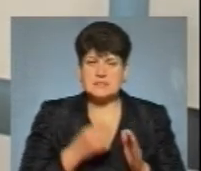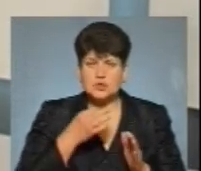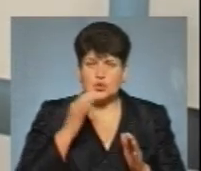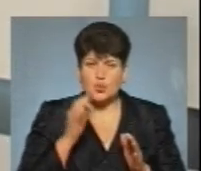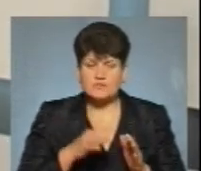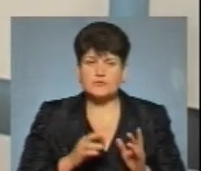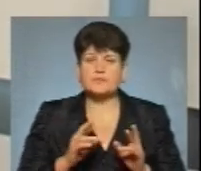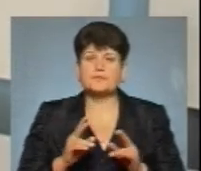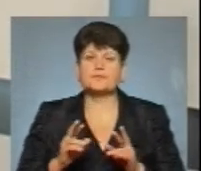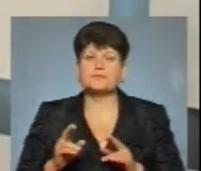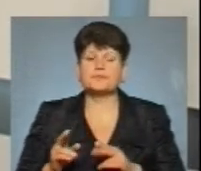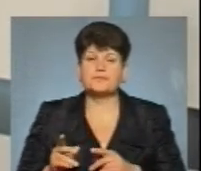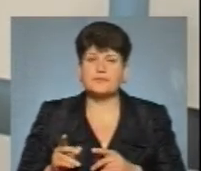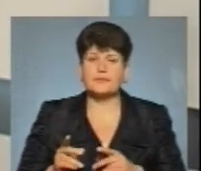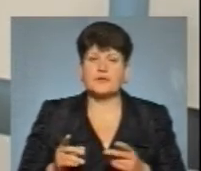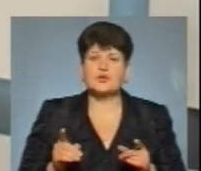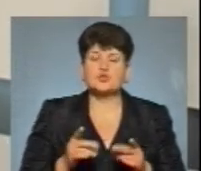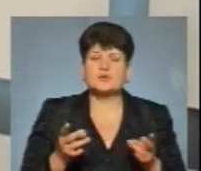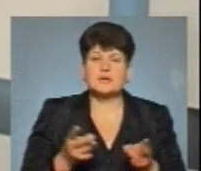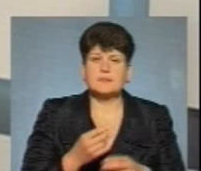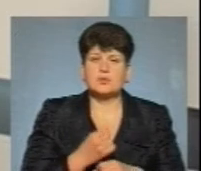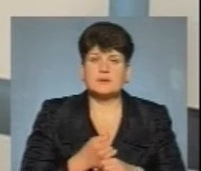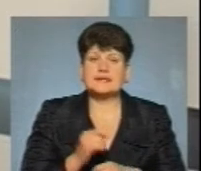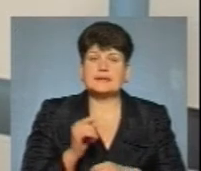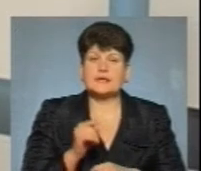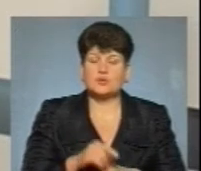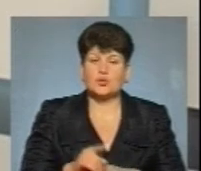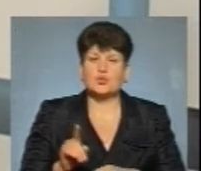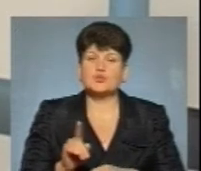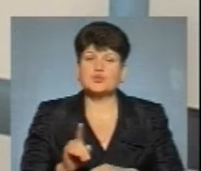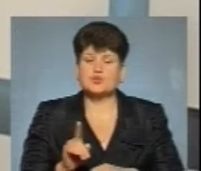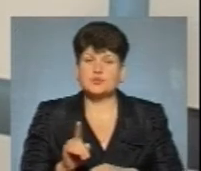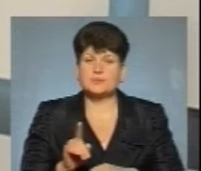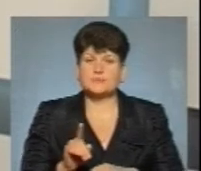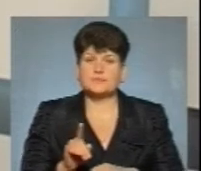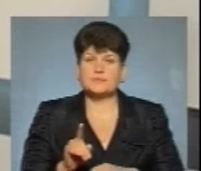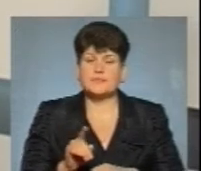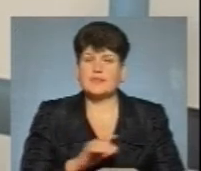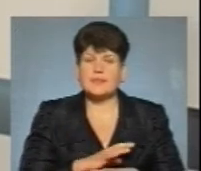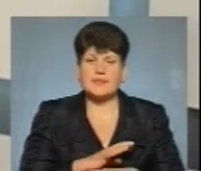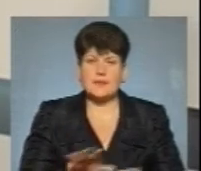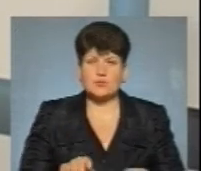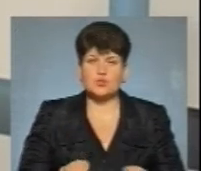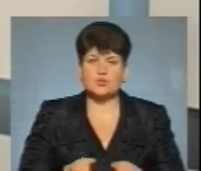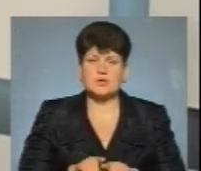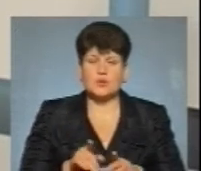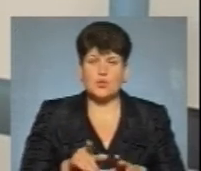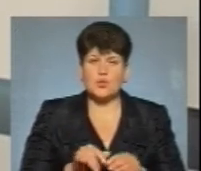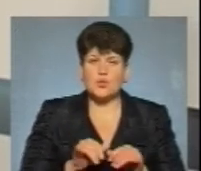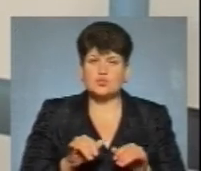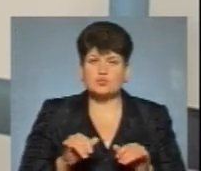яким чином треба, що треба робити для того, щоб, скажімо так, не було такого